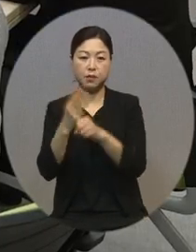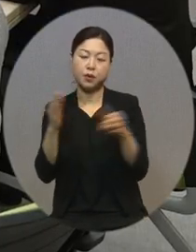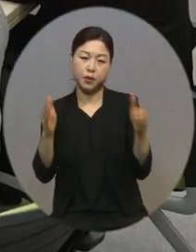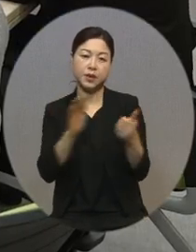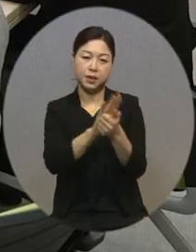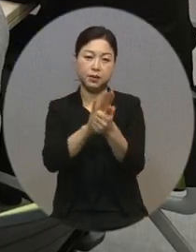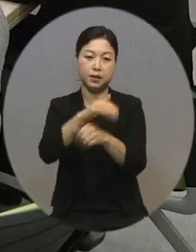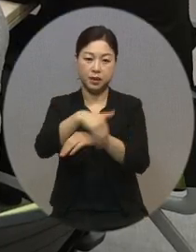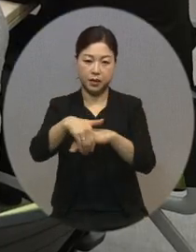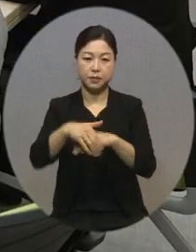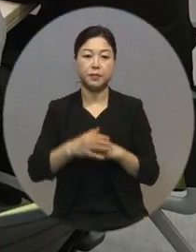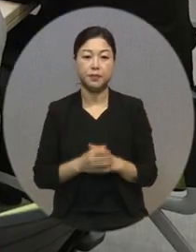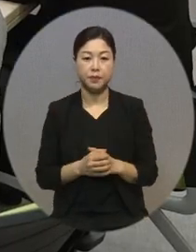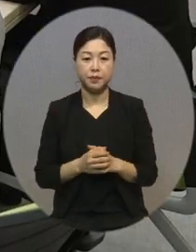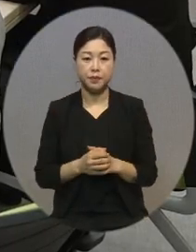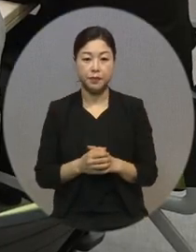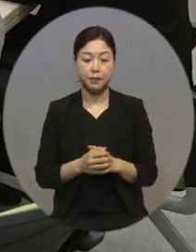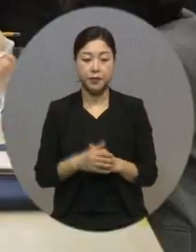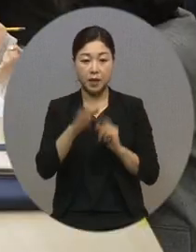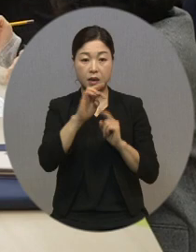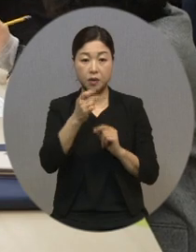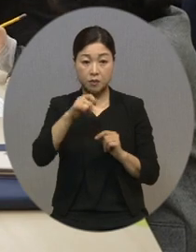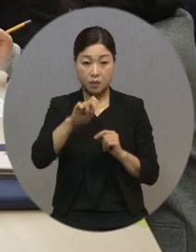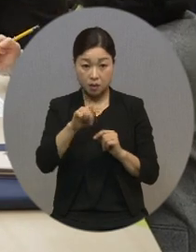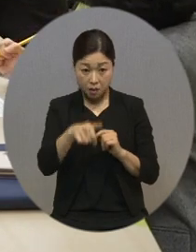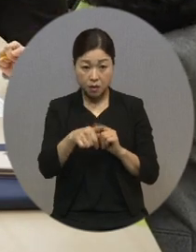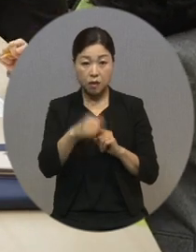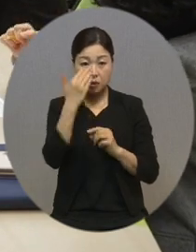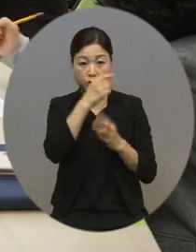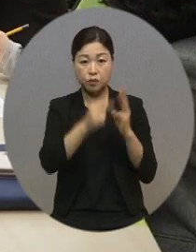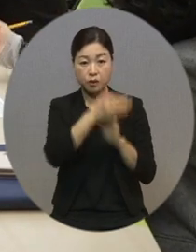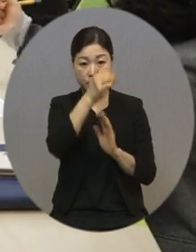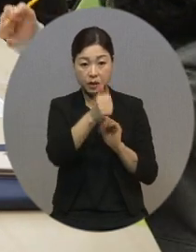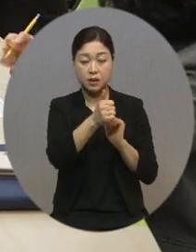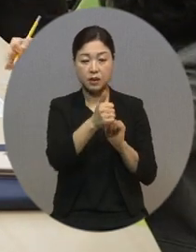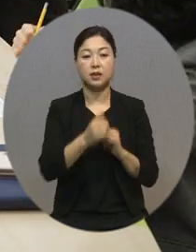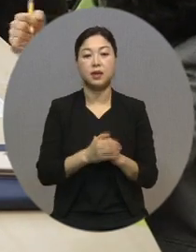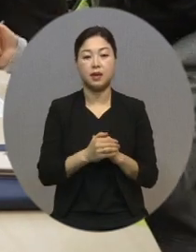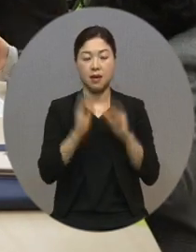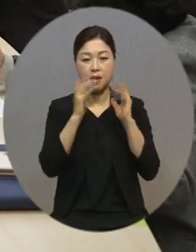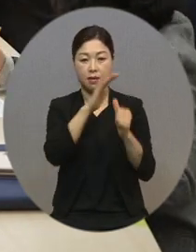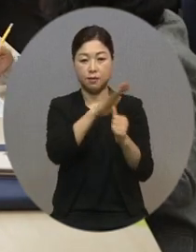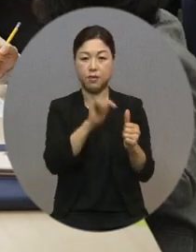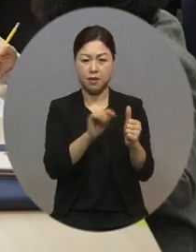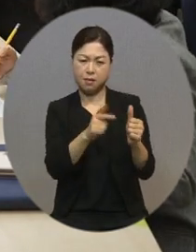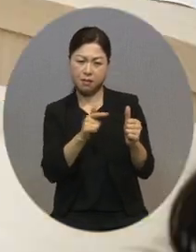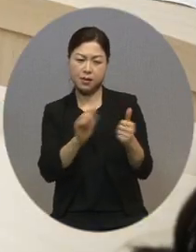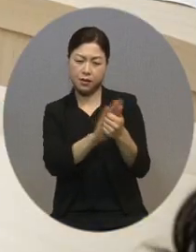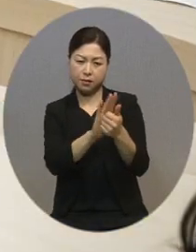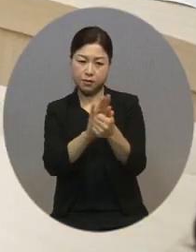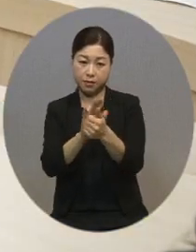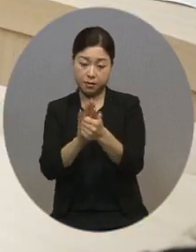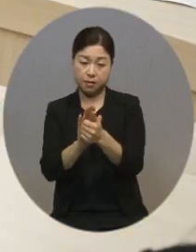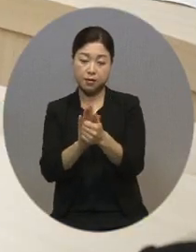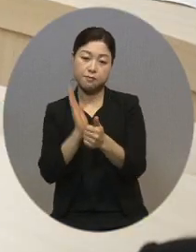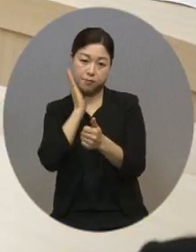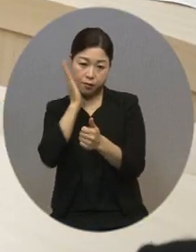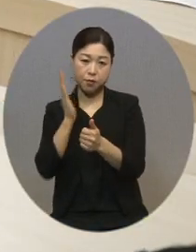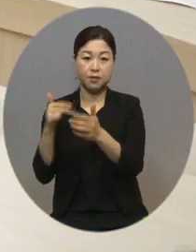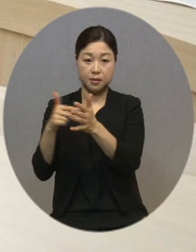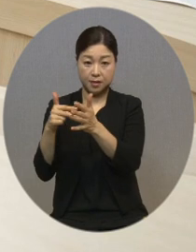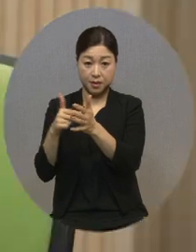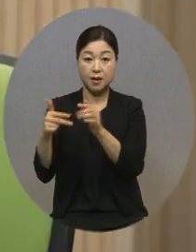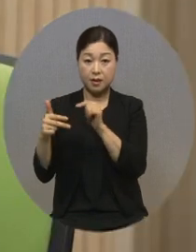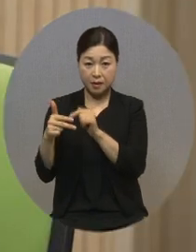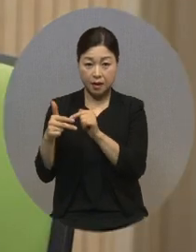예정입니다. 이범석 청주시장은 매년 드림스타트 아동에게 다양한 지원을 해주시는 초록우산